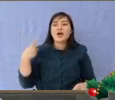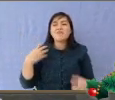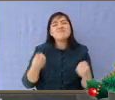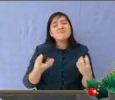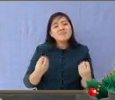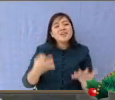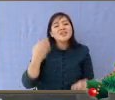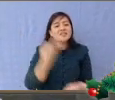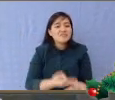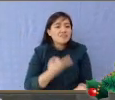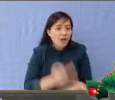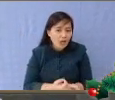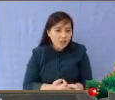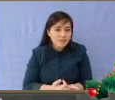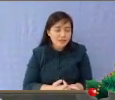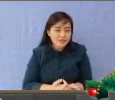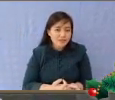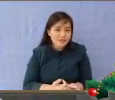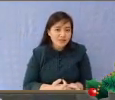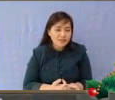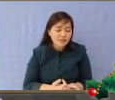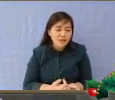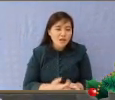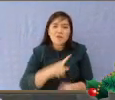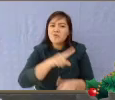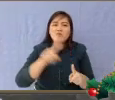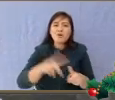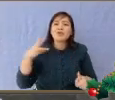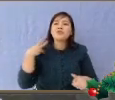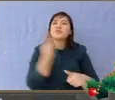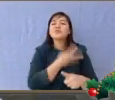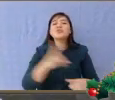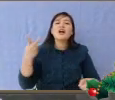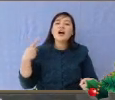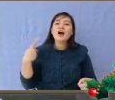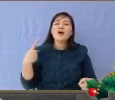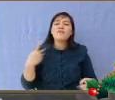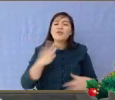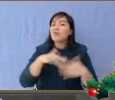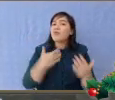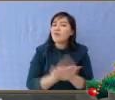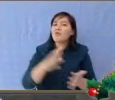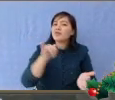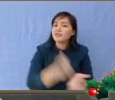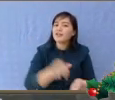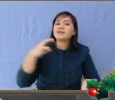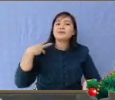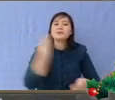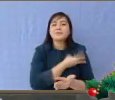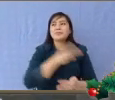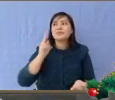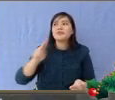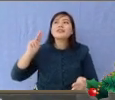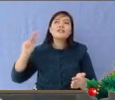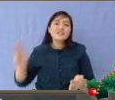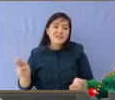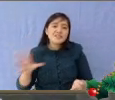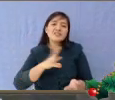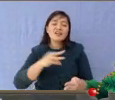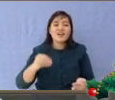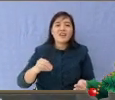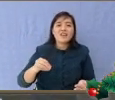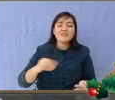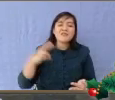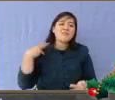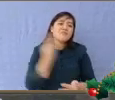Kapag wala na tayong kailangan pa. Kapag yung pagbukas mo sa ref, nandiyan na lahat ng pagkain. Kapag hindi mo alam kung